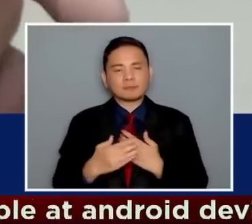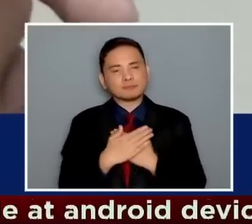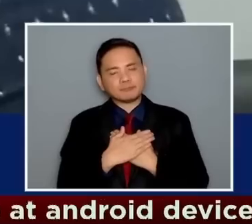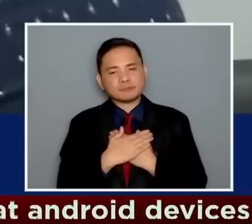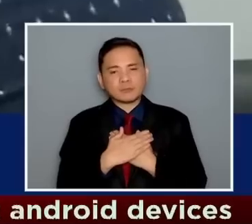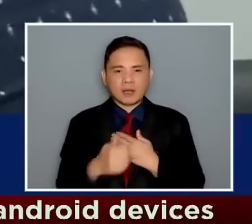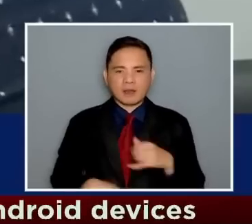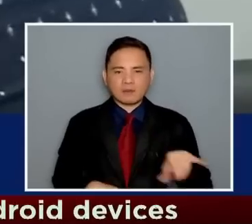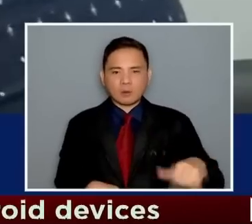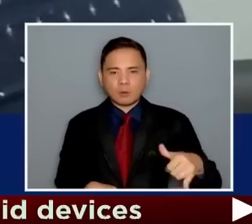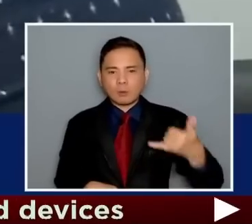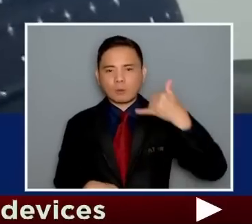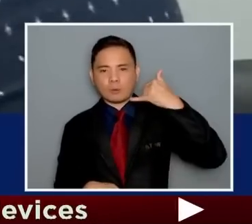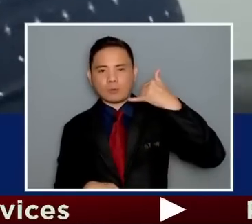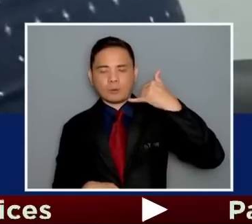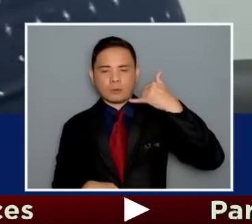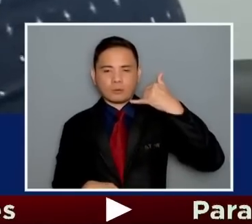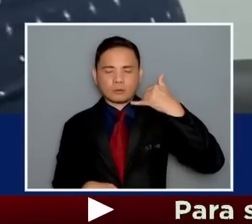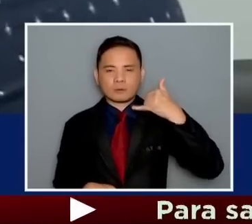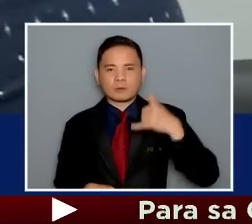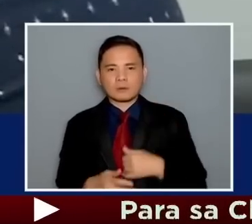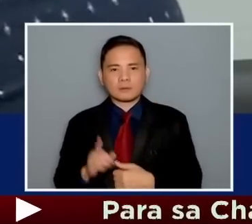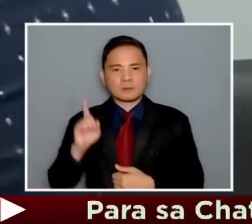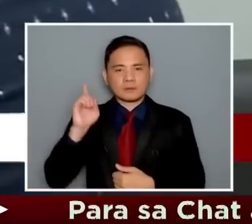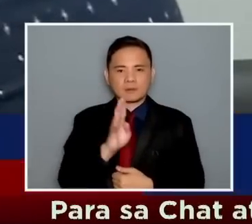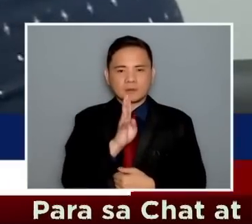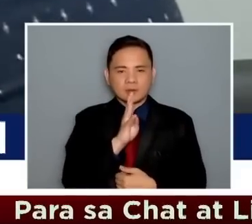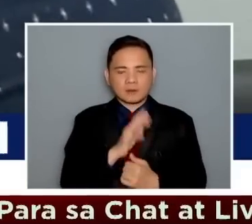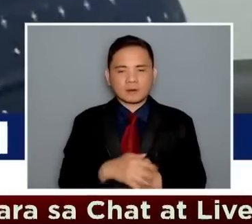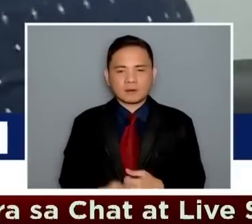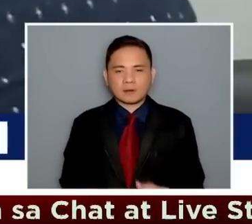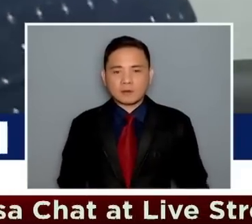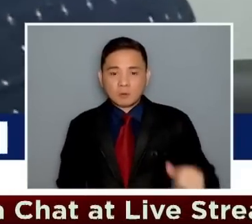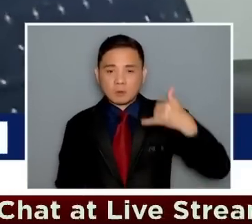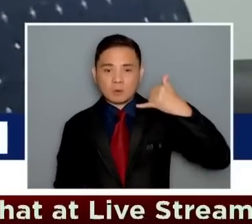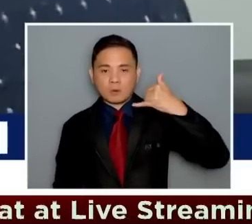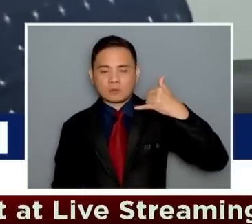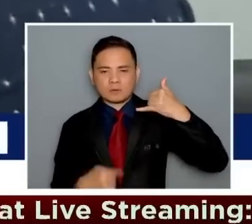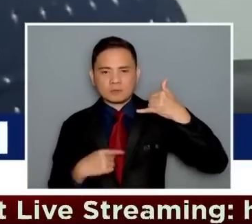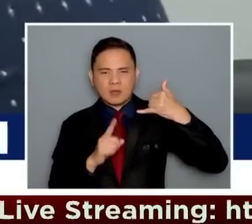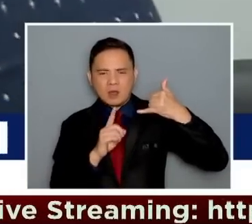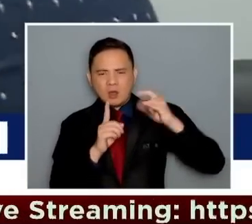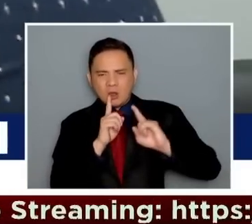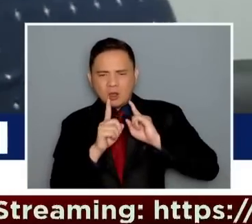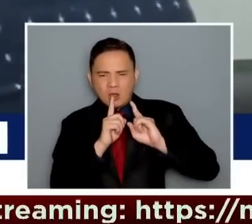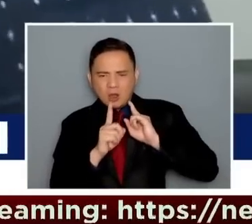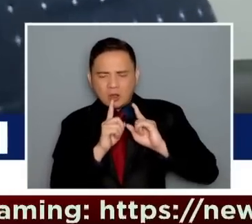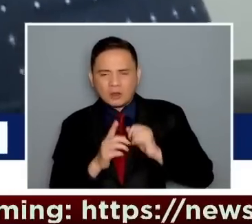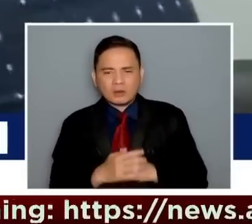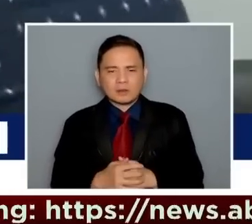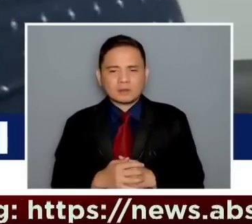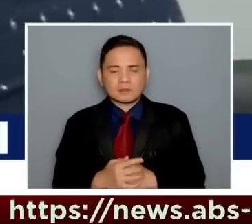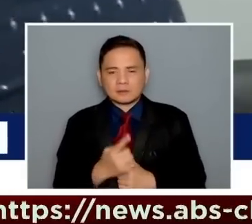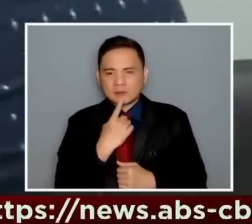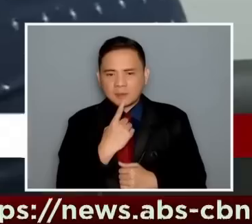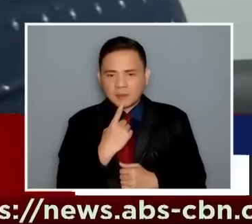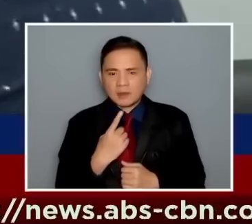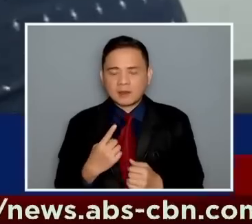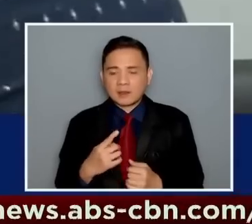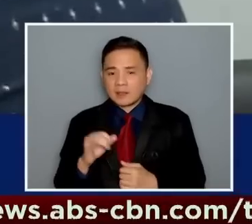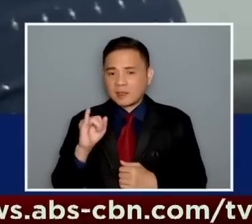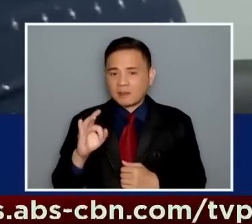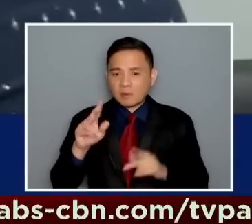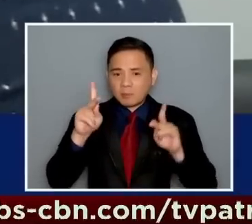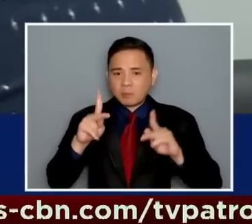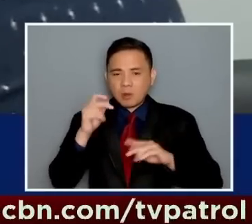pinsan. Nung kausap ko siya, merong parang nagtanong, nakausap ko, kung may taong mawala ng malay,